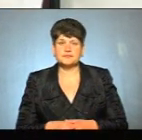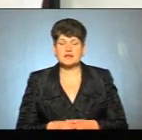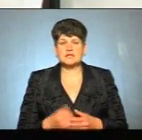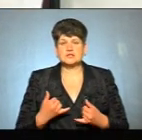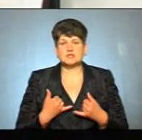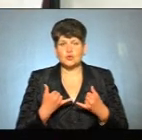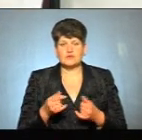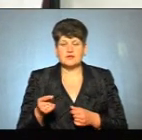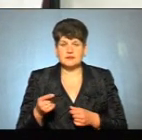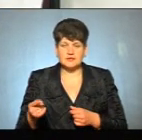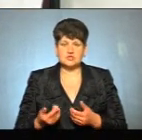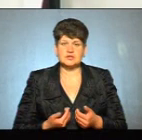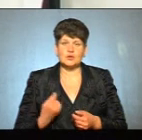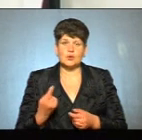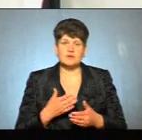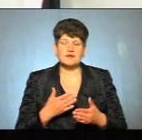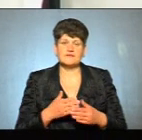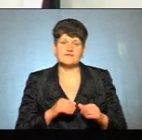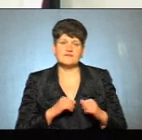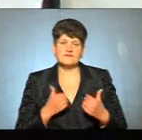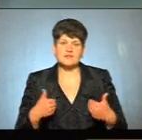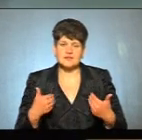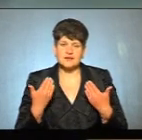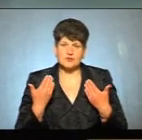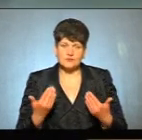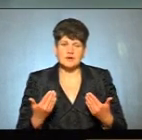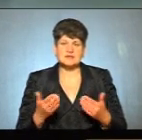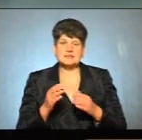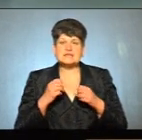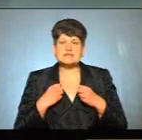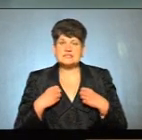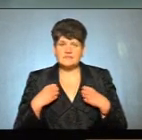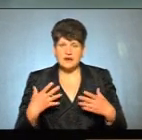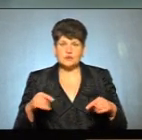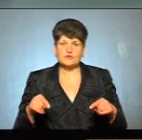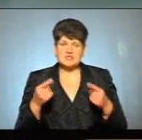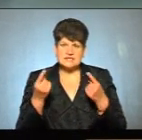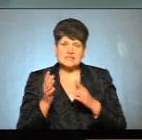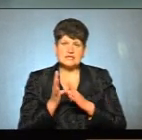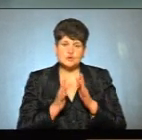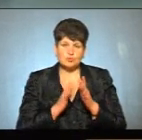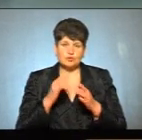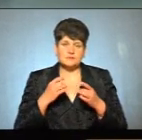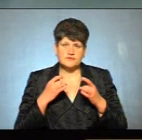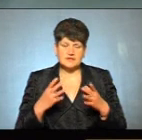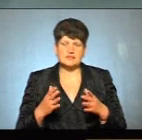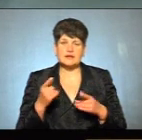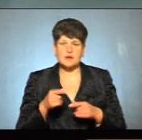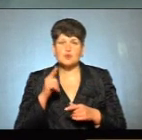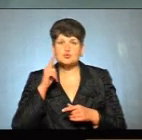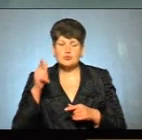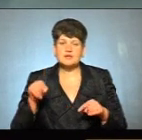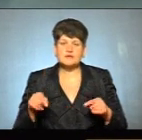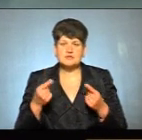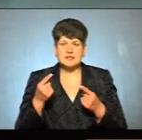Шановні тернополяни, жителі області, щиро вітаю вас з святом Воскресіння Христового, яке ми недовзі будемо святкувати. Нехай всемилосердний Господь, який воскрес